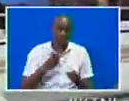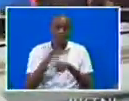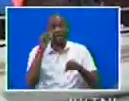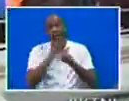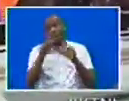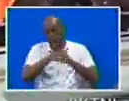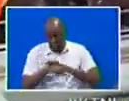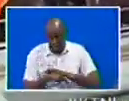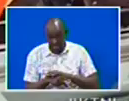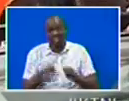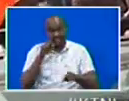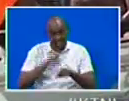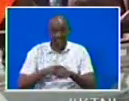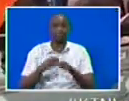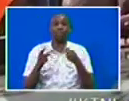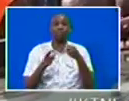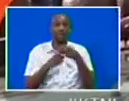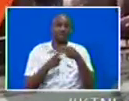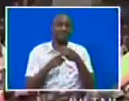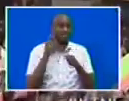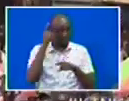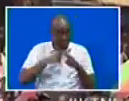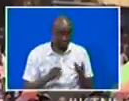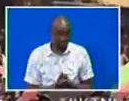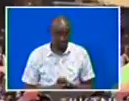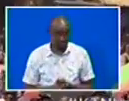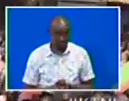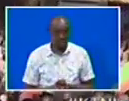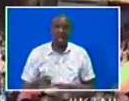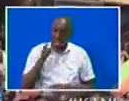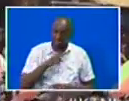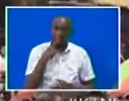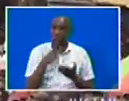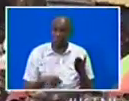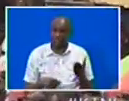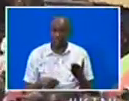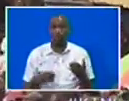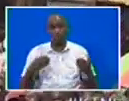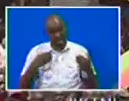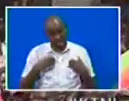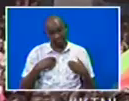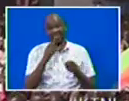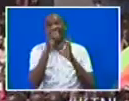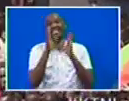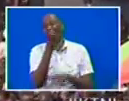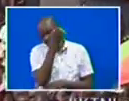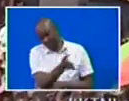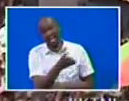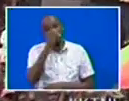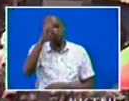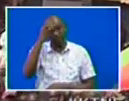sekondari ifikapo Septemba mwaka huu. Tuko na picha nyingine ya hiyo madirectors kule